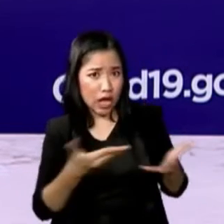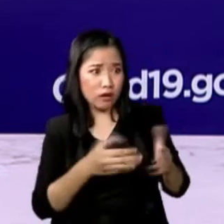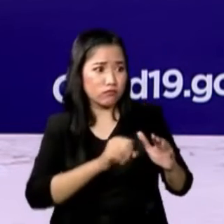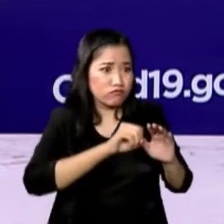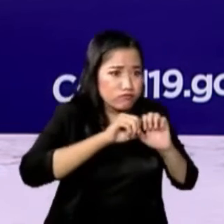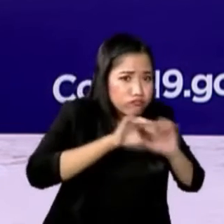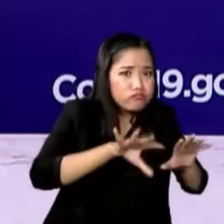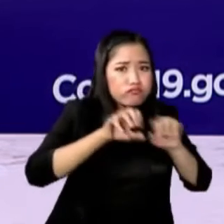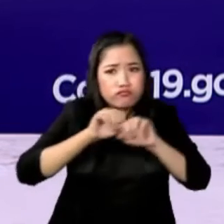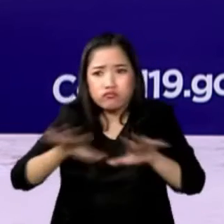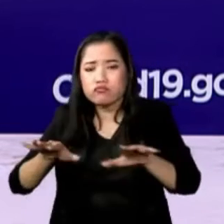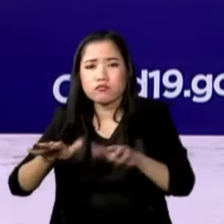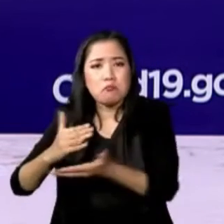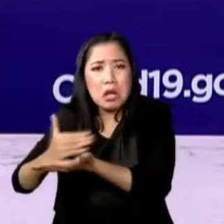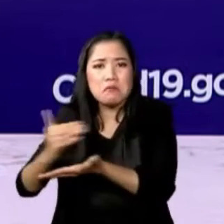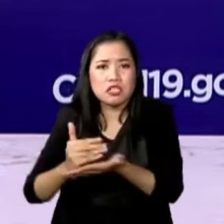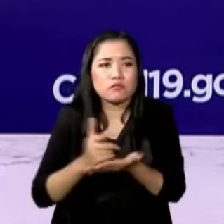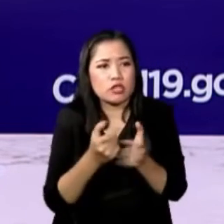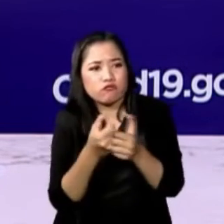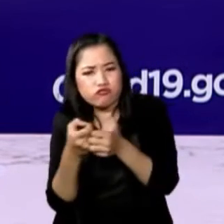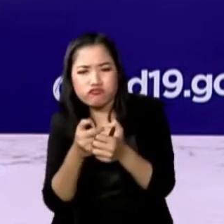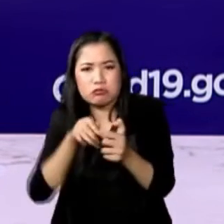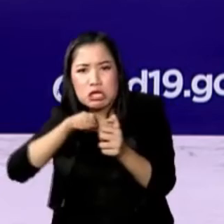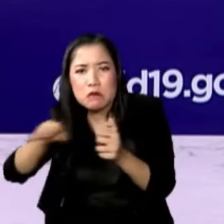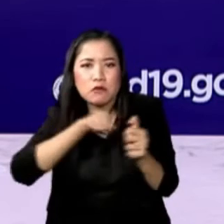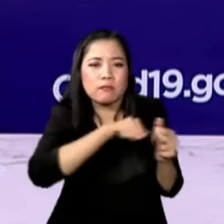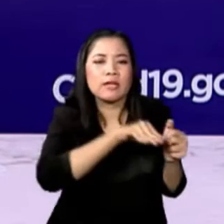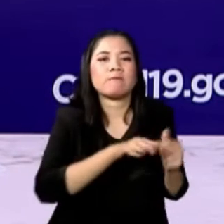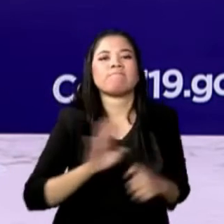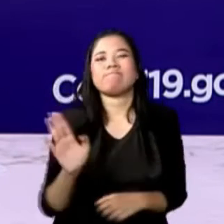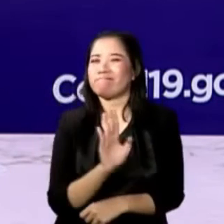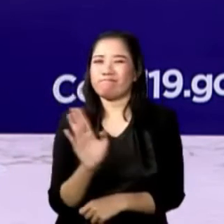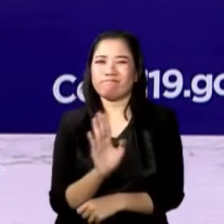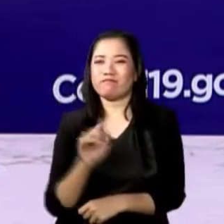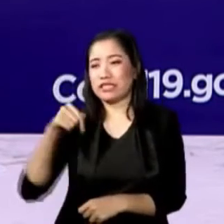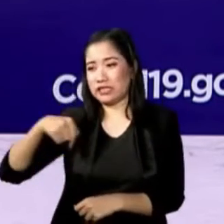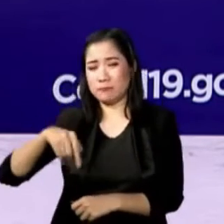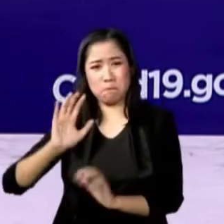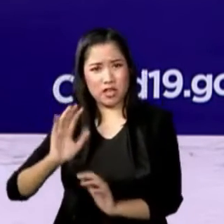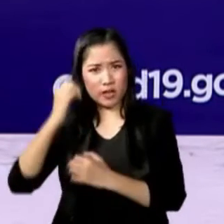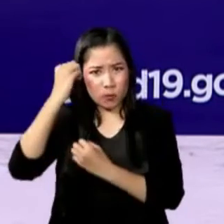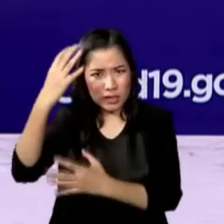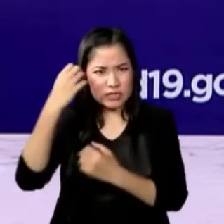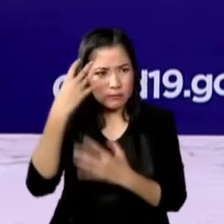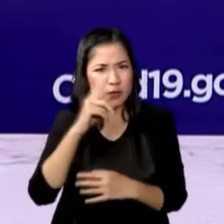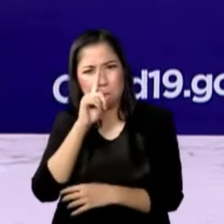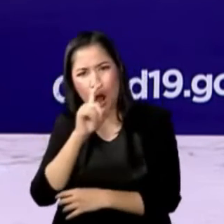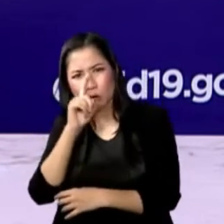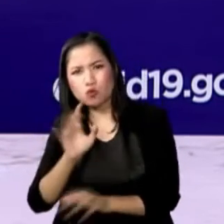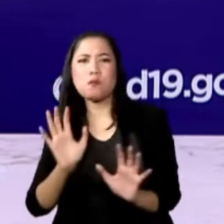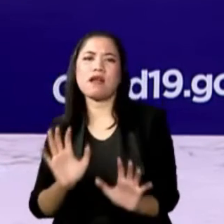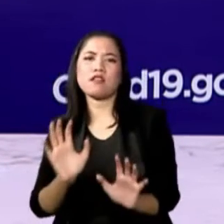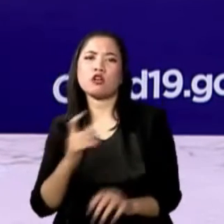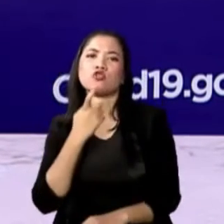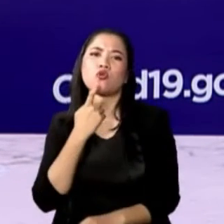di negara ini, kami dari Satgas banyak sekali menemui informasi palsu di sosial media